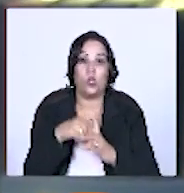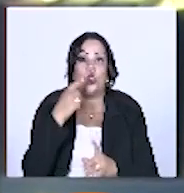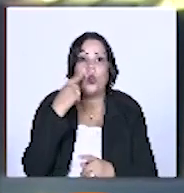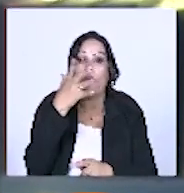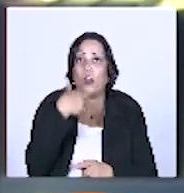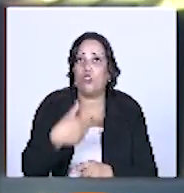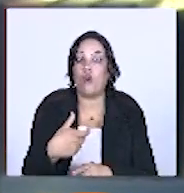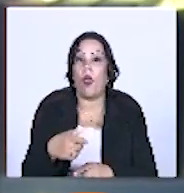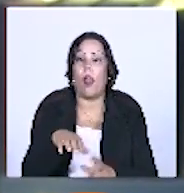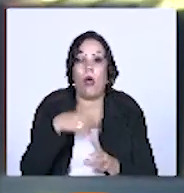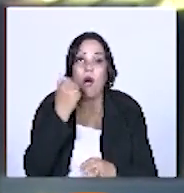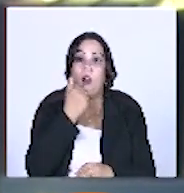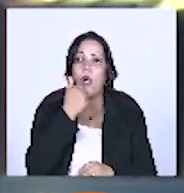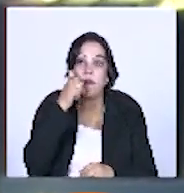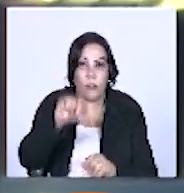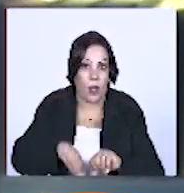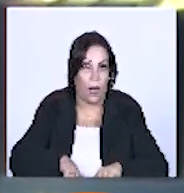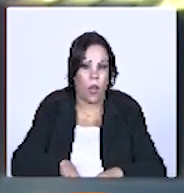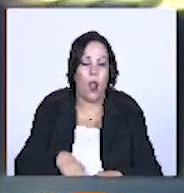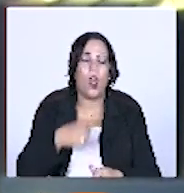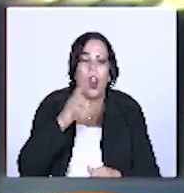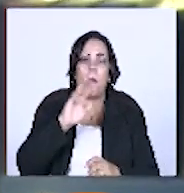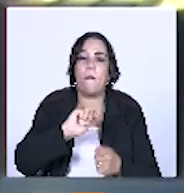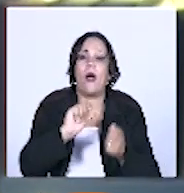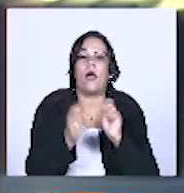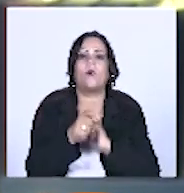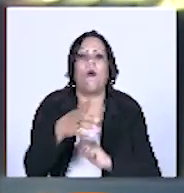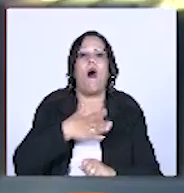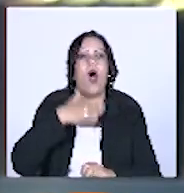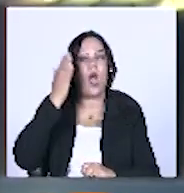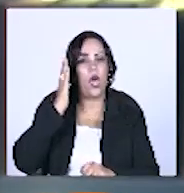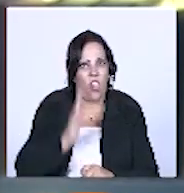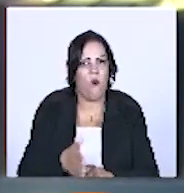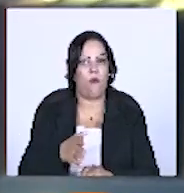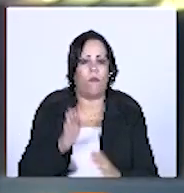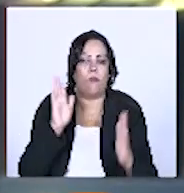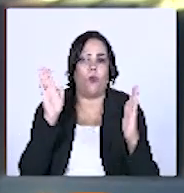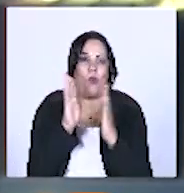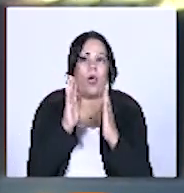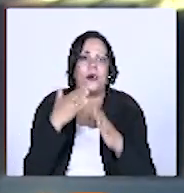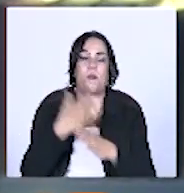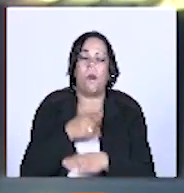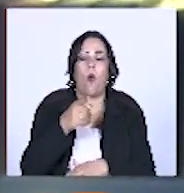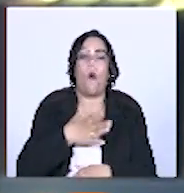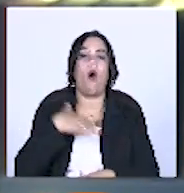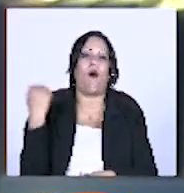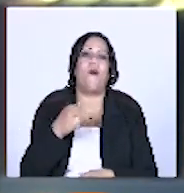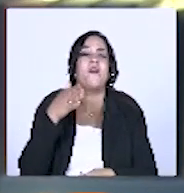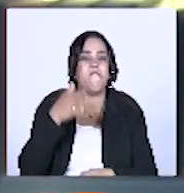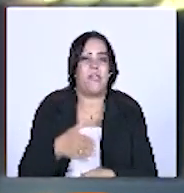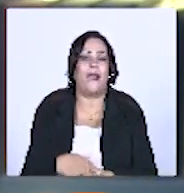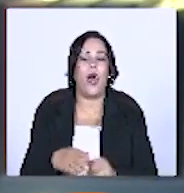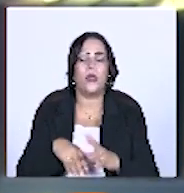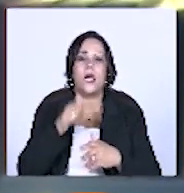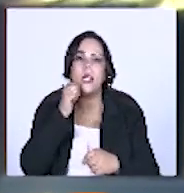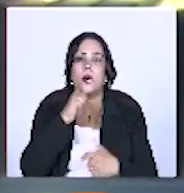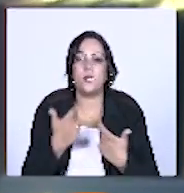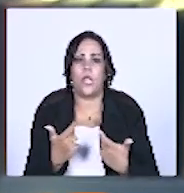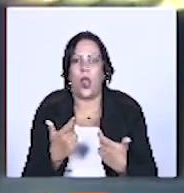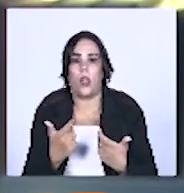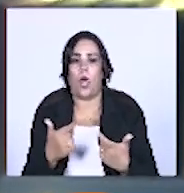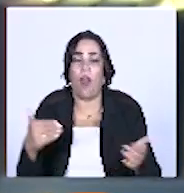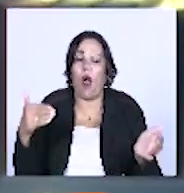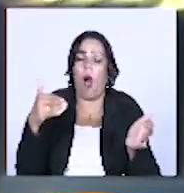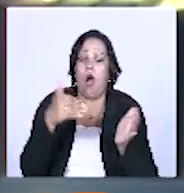خطا في الحياه بل بالعكس هيبقى قادر ان هو يواجه لانه قوي انا مش هستنى لغايه ما